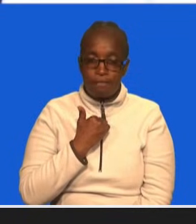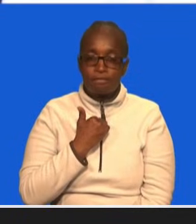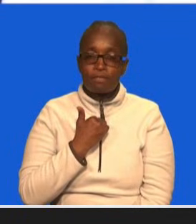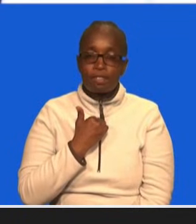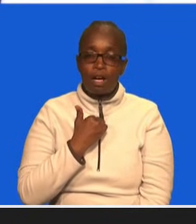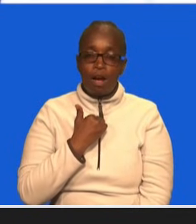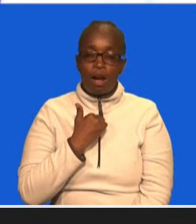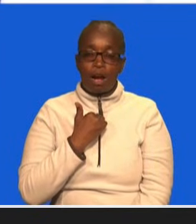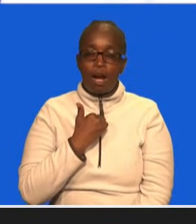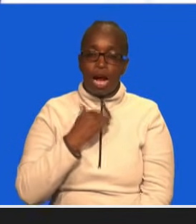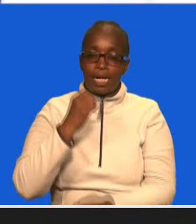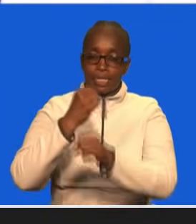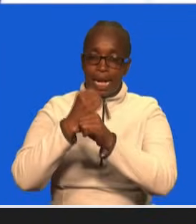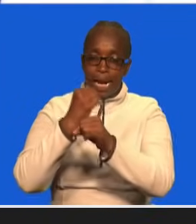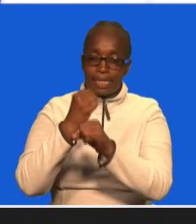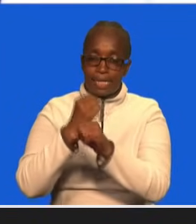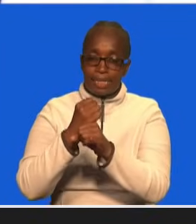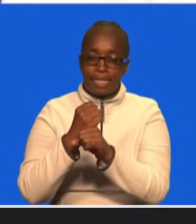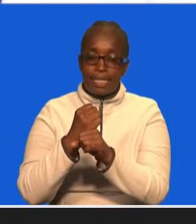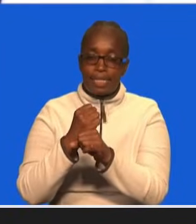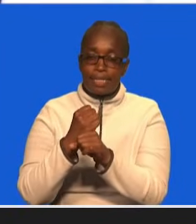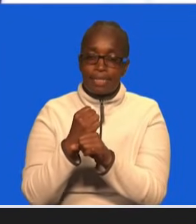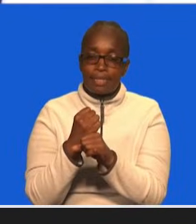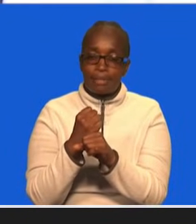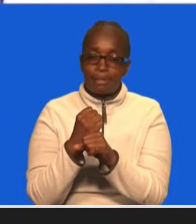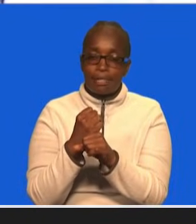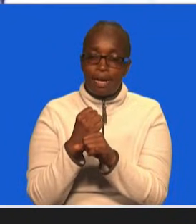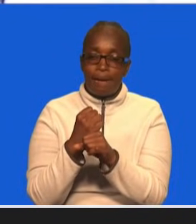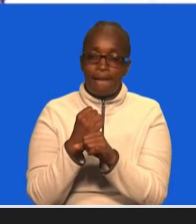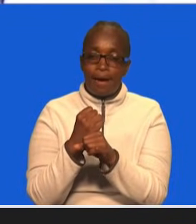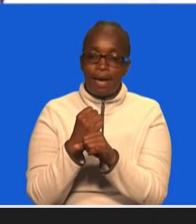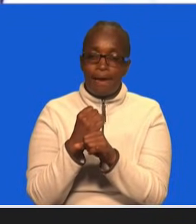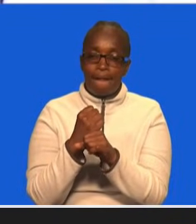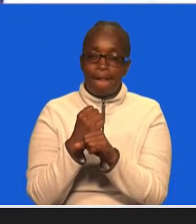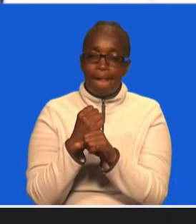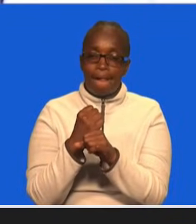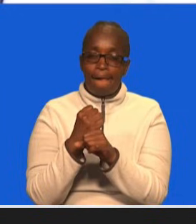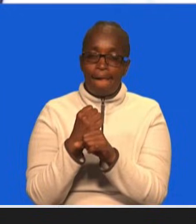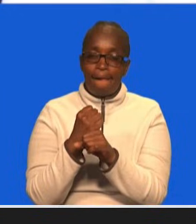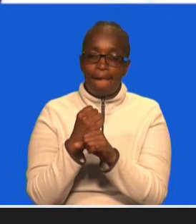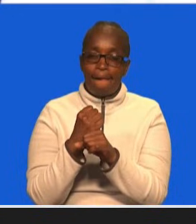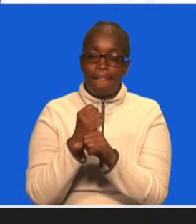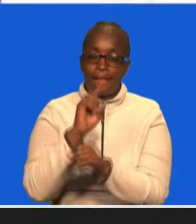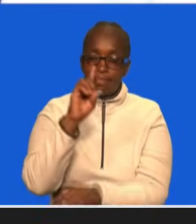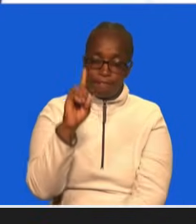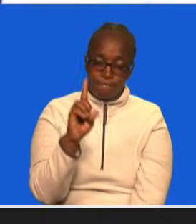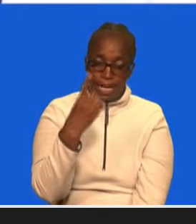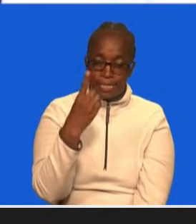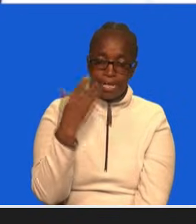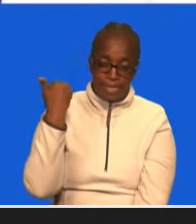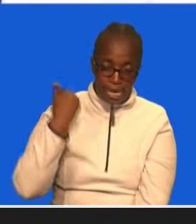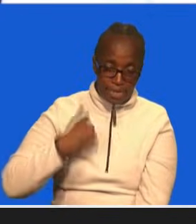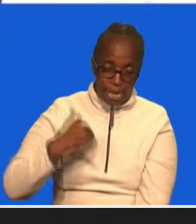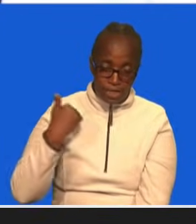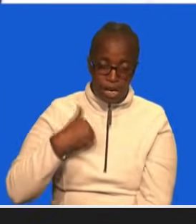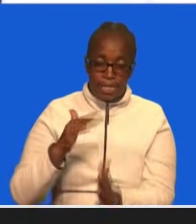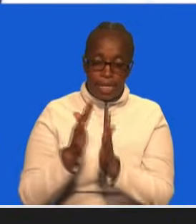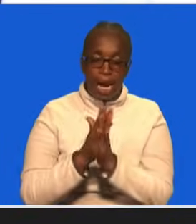conducted the first cesarean section delivery whereby it was a success story,